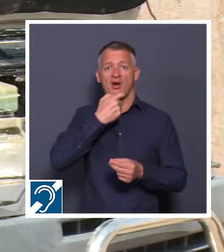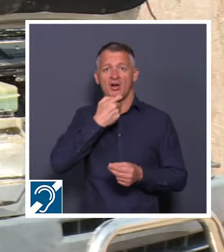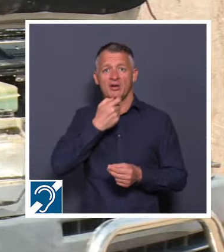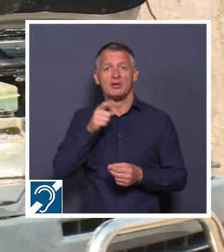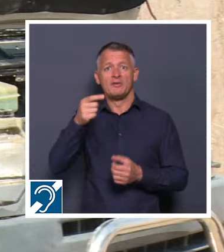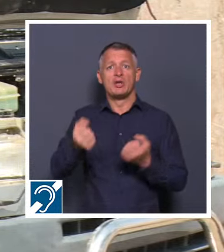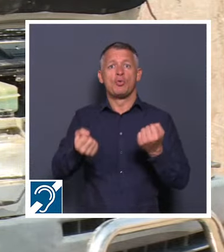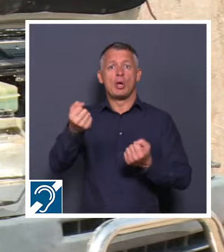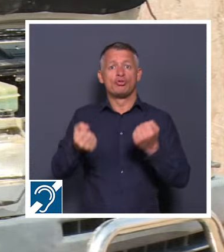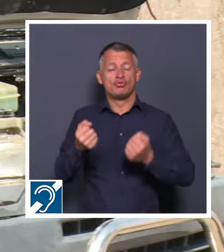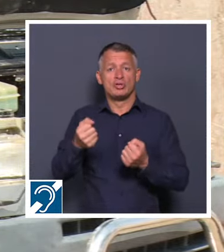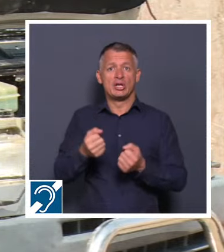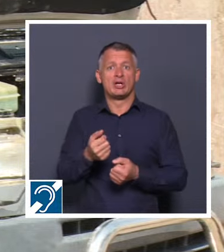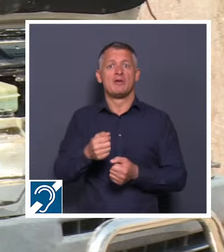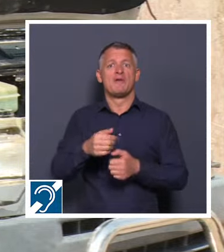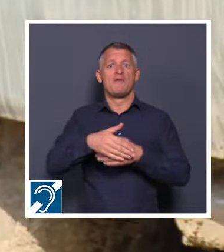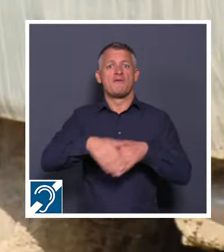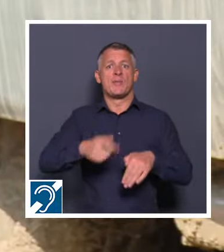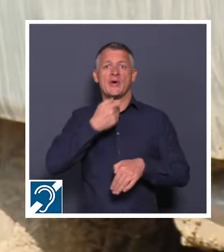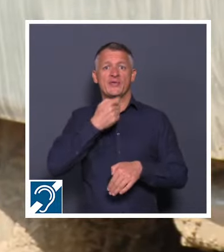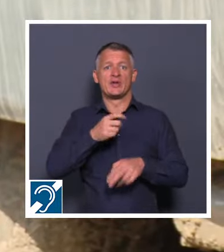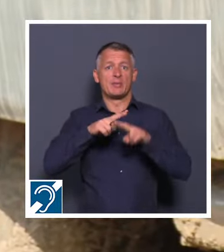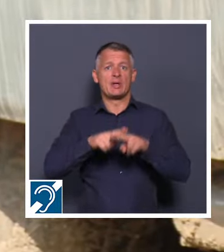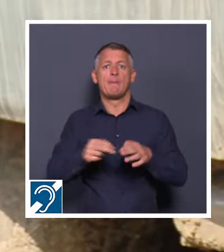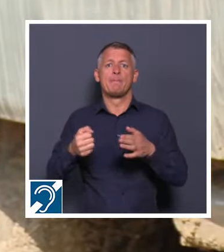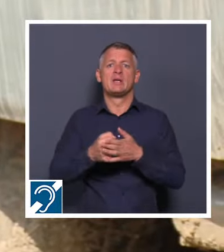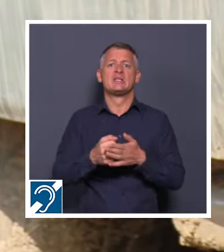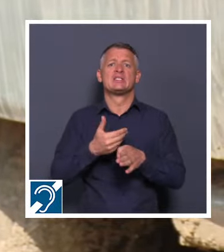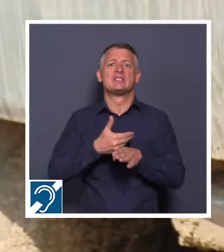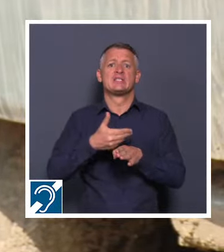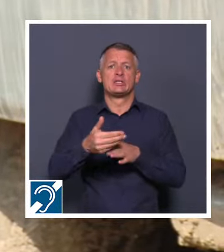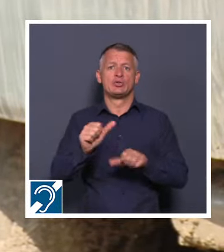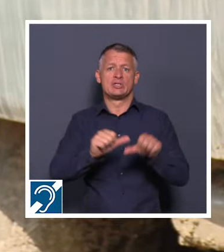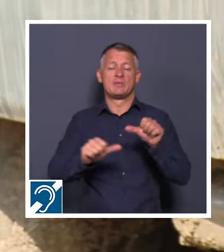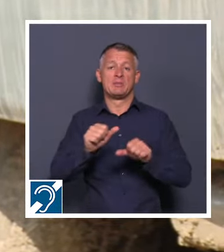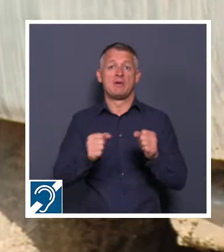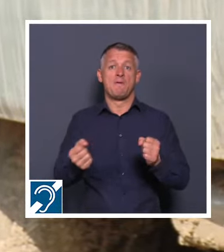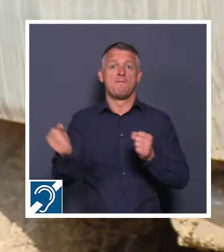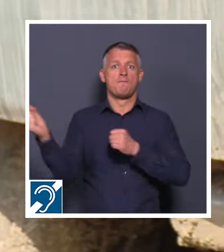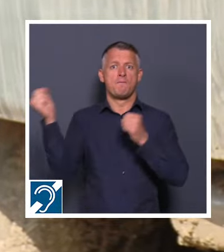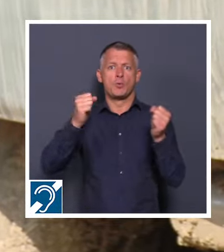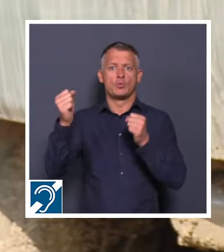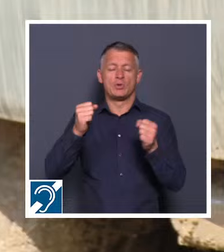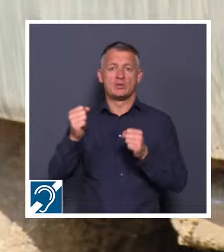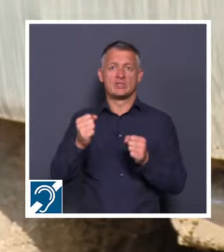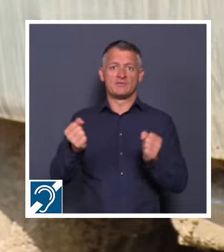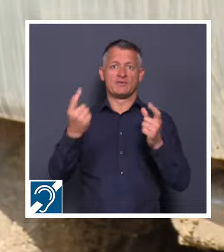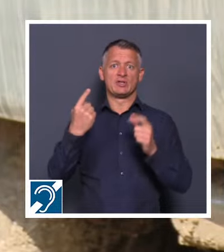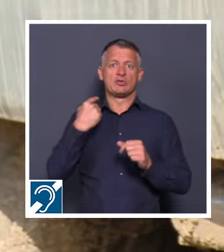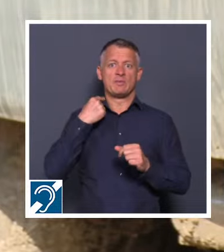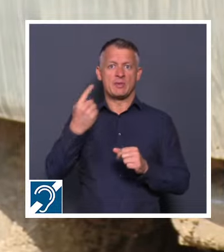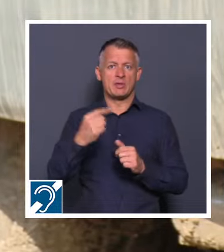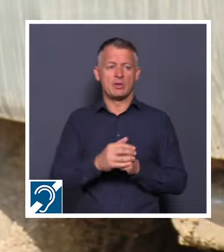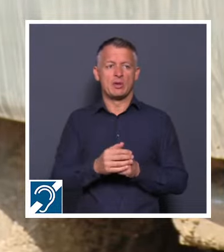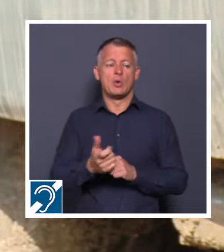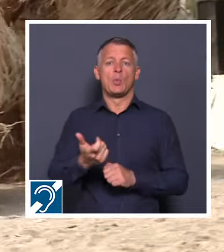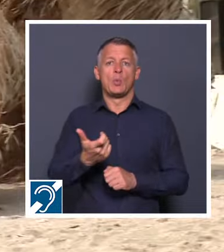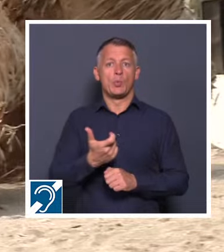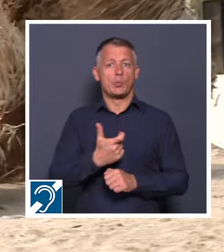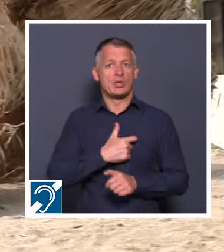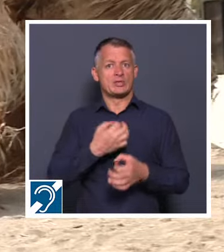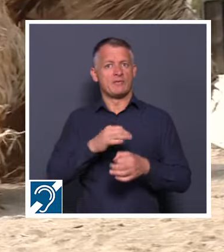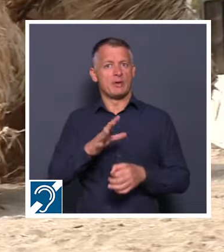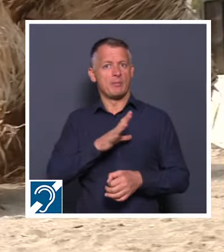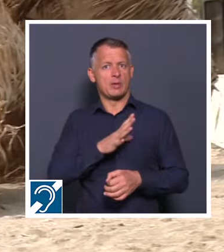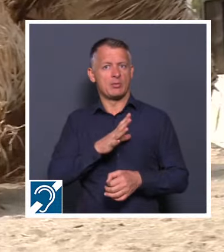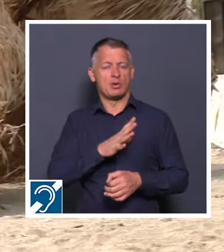Vama Veche și stă până târziu în septembrie. Furtuna de la sfârșitul săptămânii trecute era însă cât pe ce să fie fatală. Puhoiul de apă